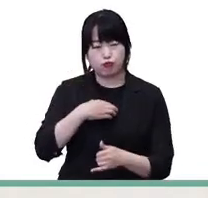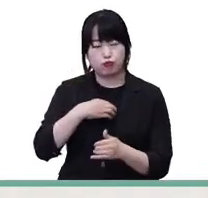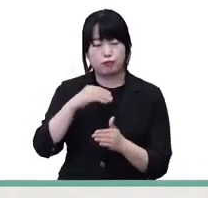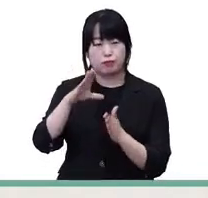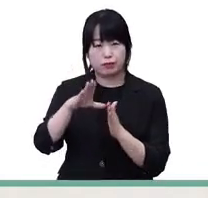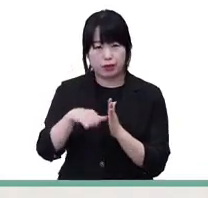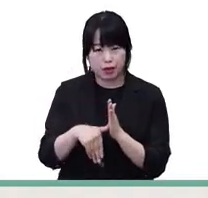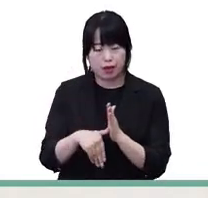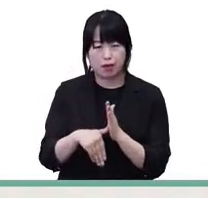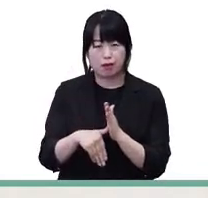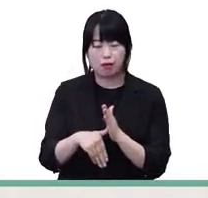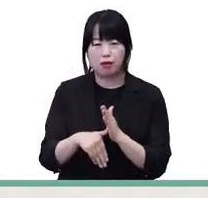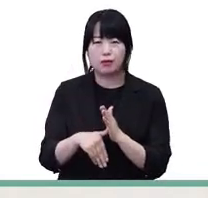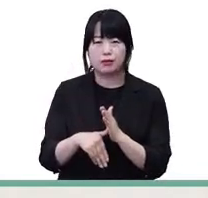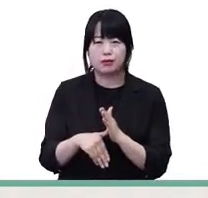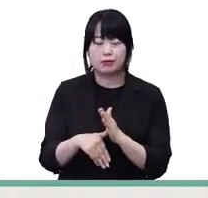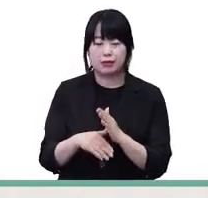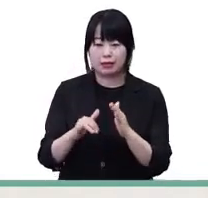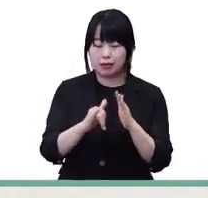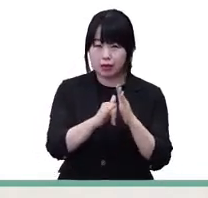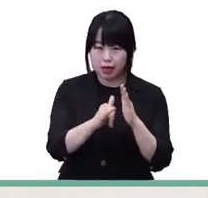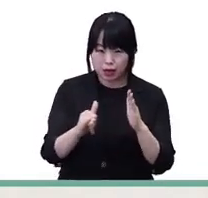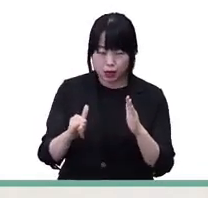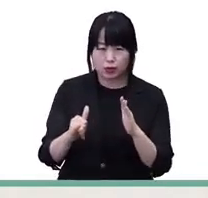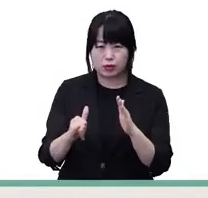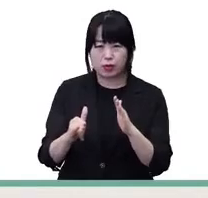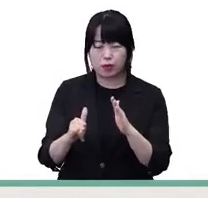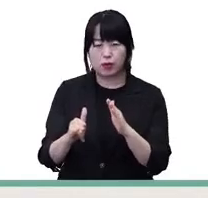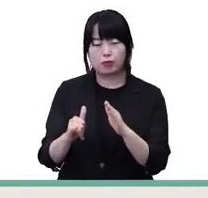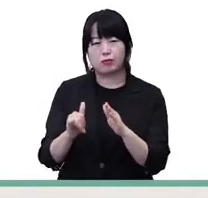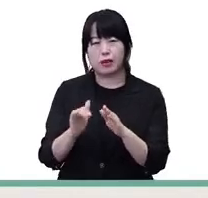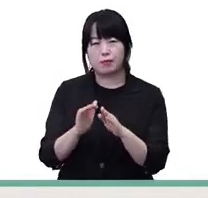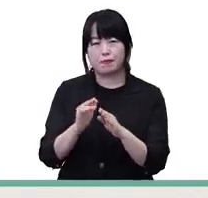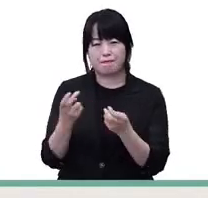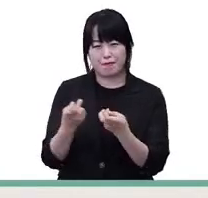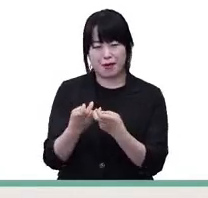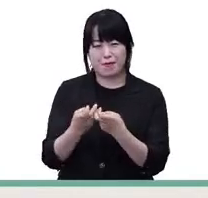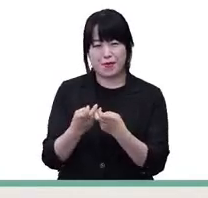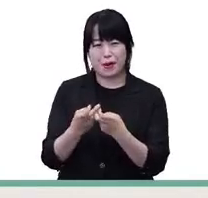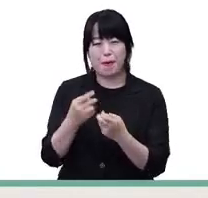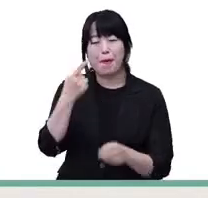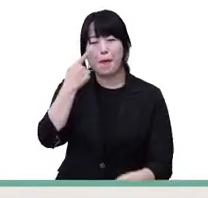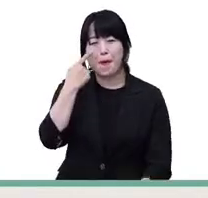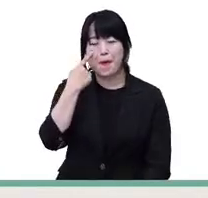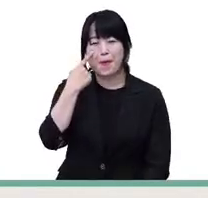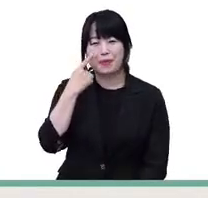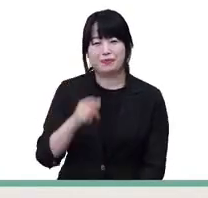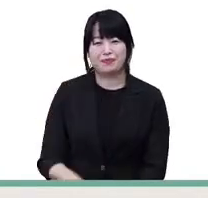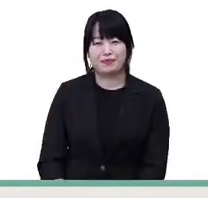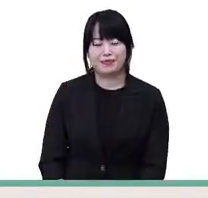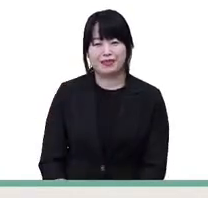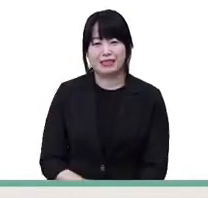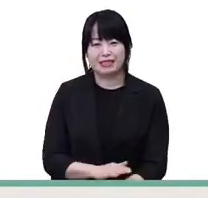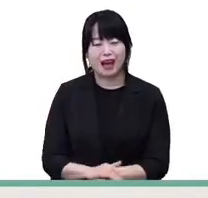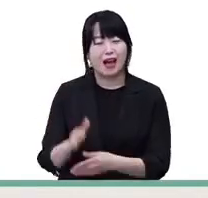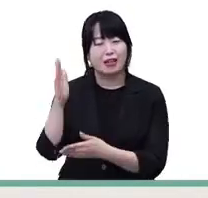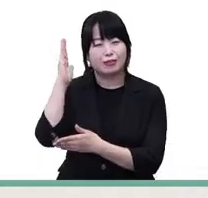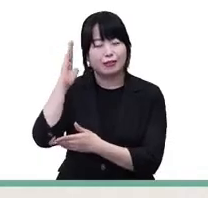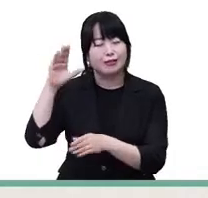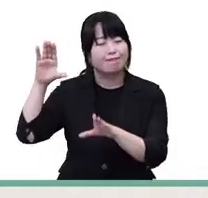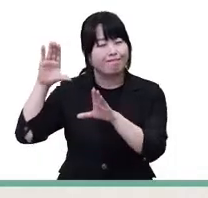그 청소년들에게 가정에서 이렇게 한번 적용해 보는 건지 쭉 들으시고 났더니, 어렸을